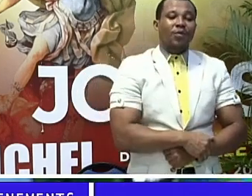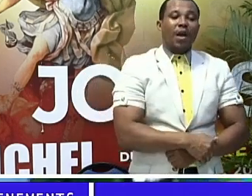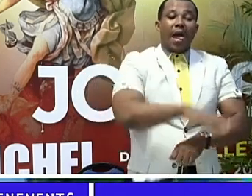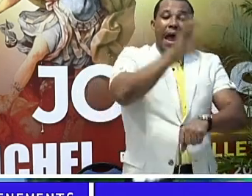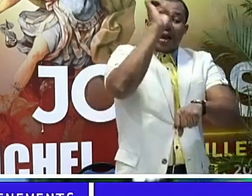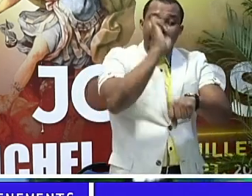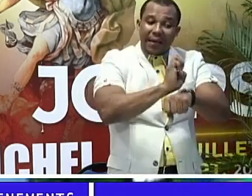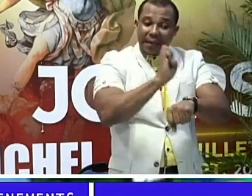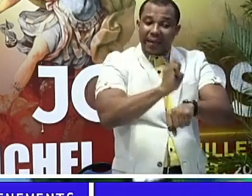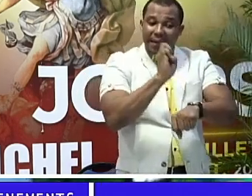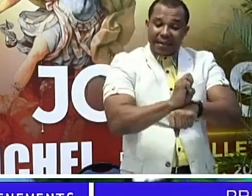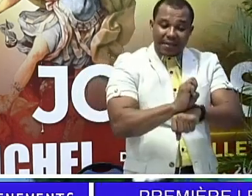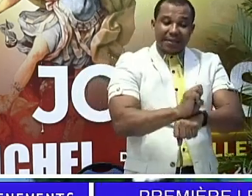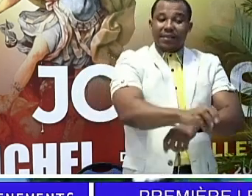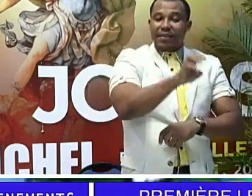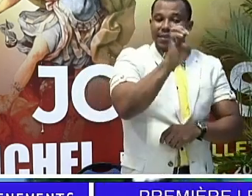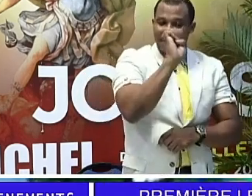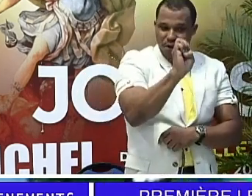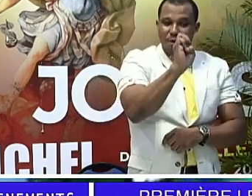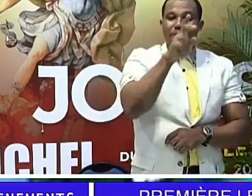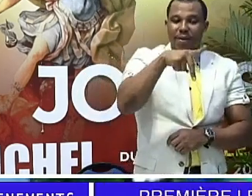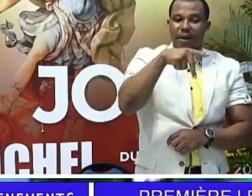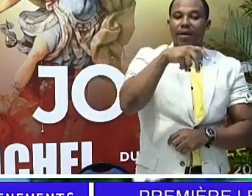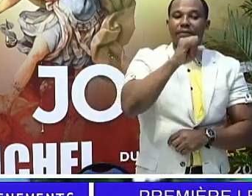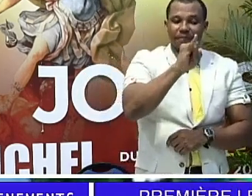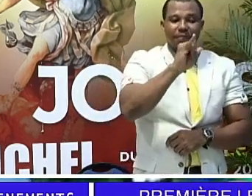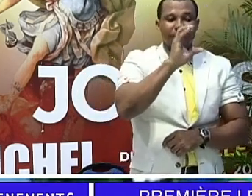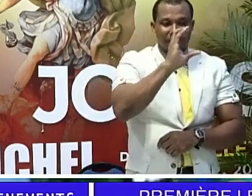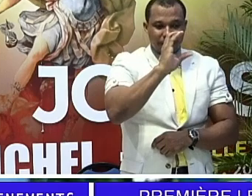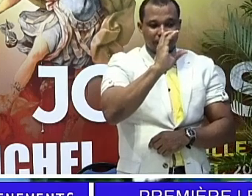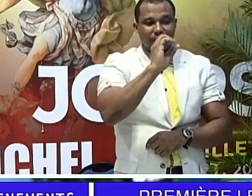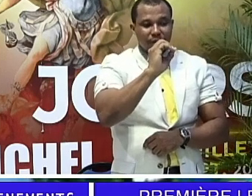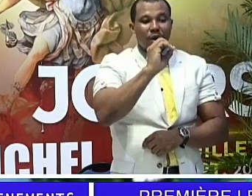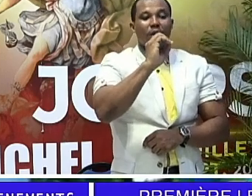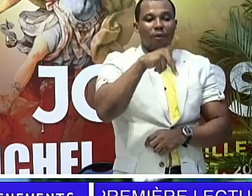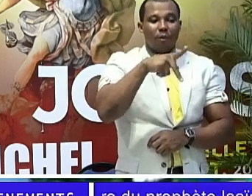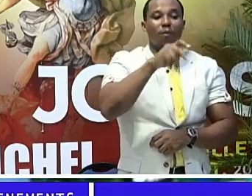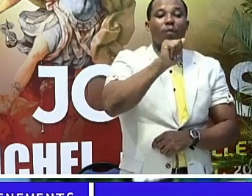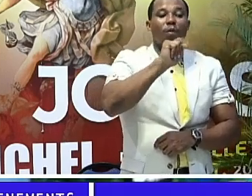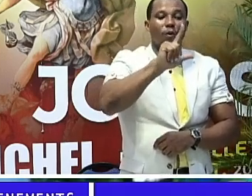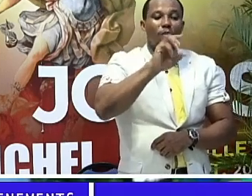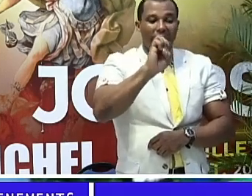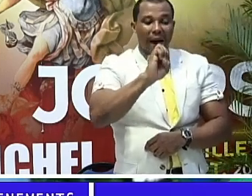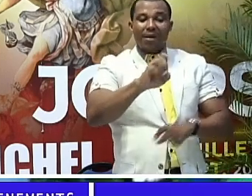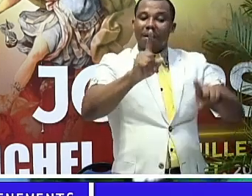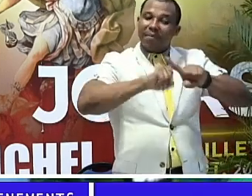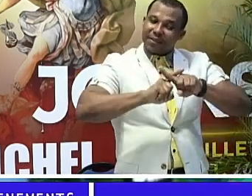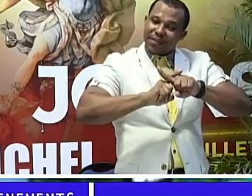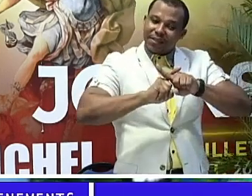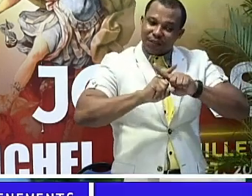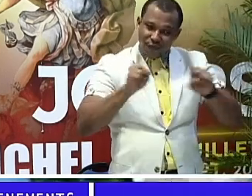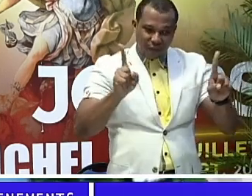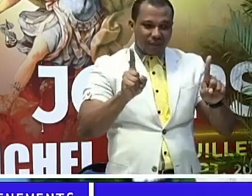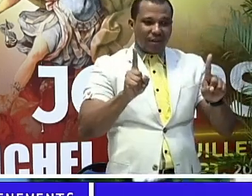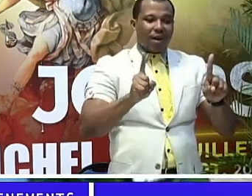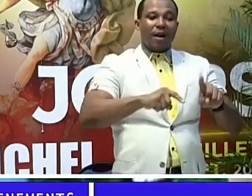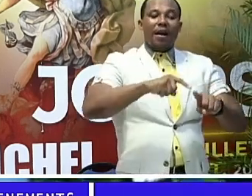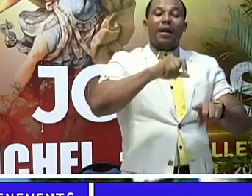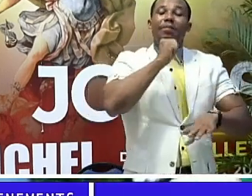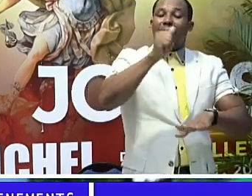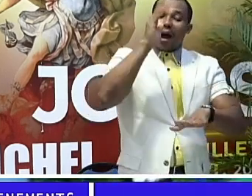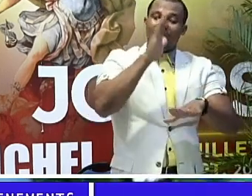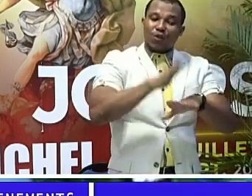L'église épiscopale lui-même est différent de l'église catholique apostolique romaine. L'église épiscopale pas sous direction